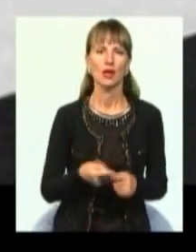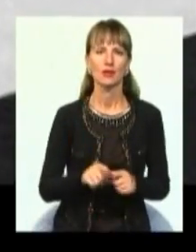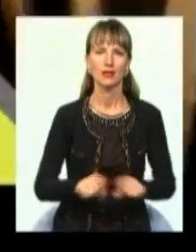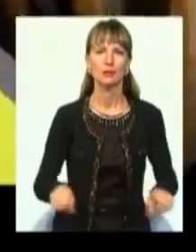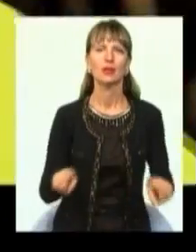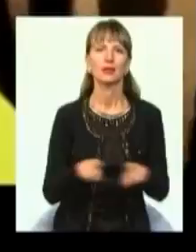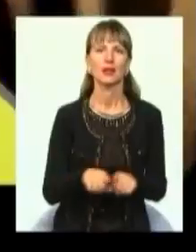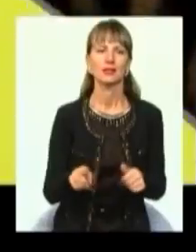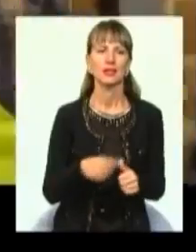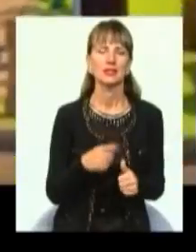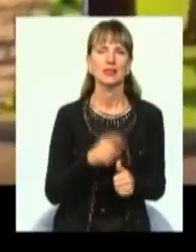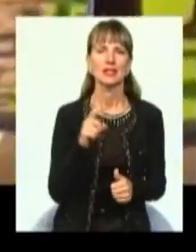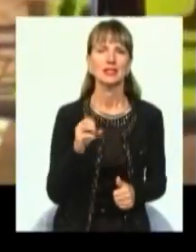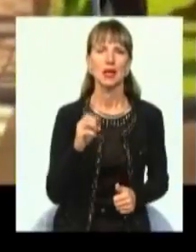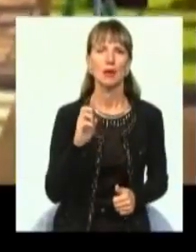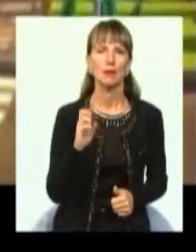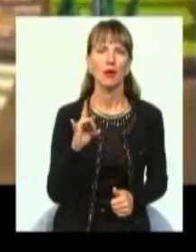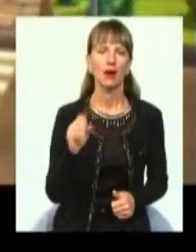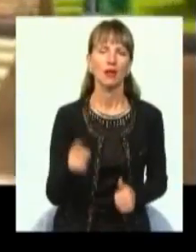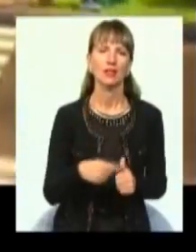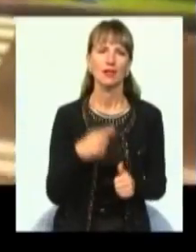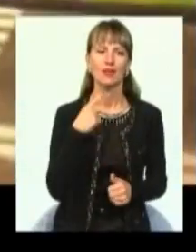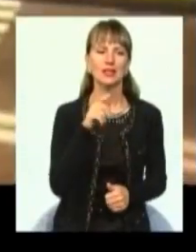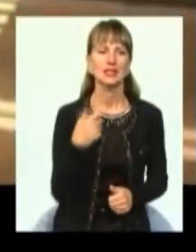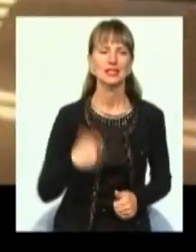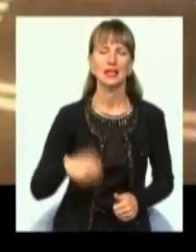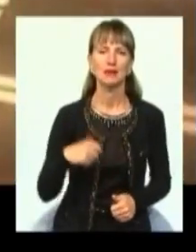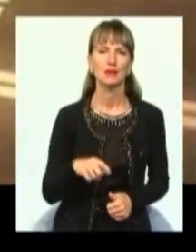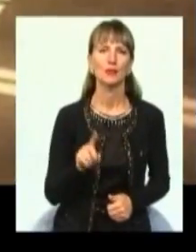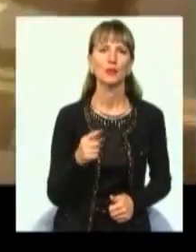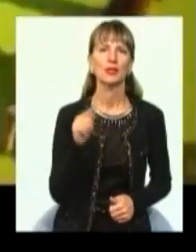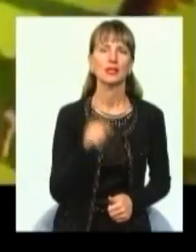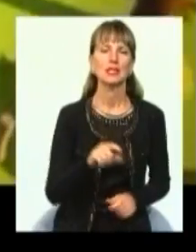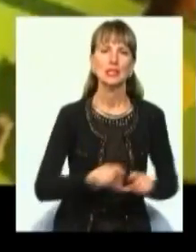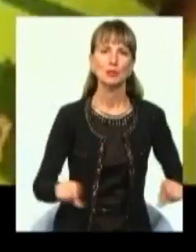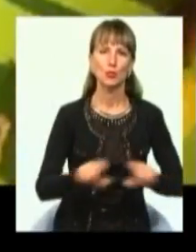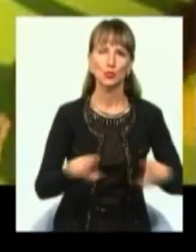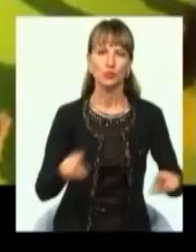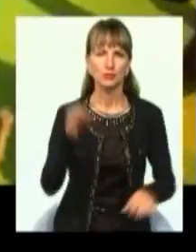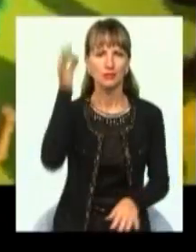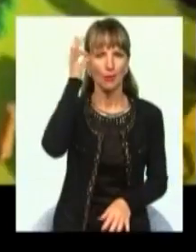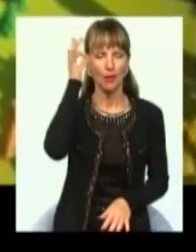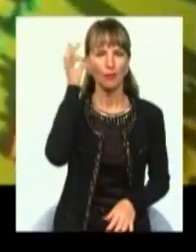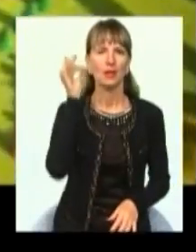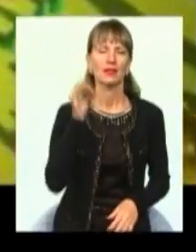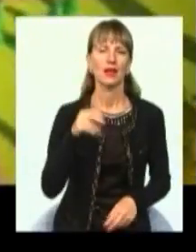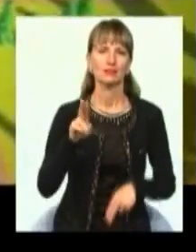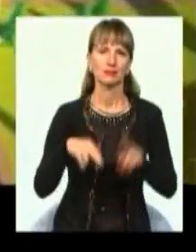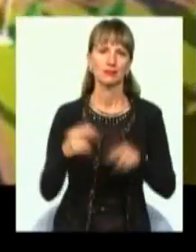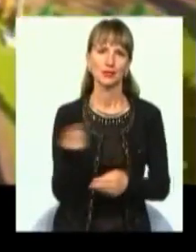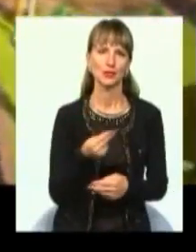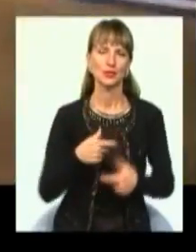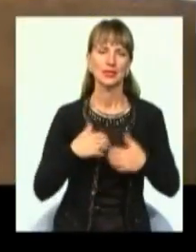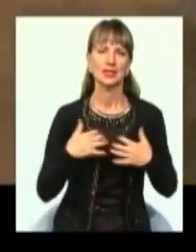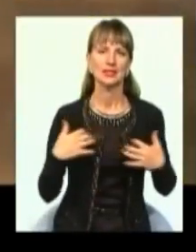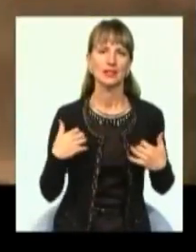мило називається – зеброю. Назва говорить сама за себе. Адже ці смужки і справді нагадують забарвлення зебри.